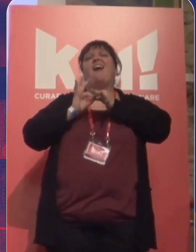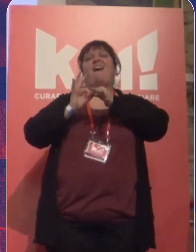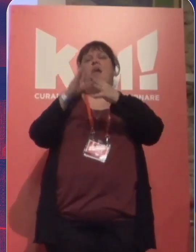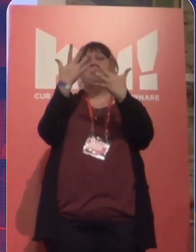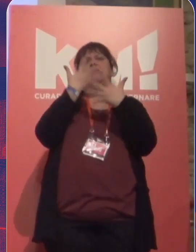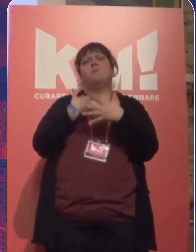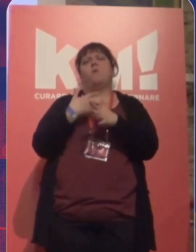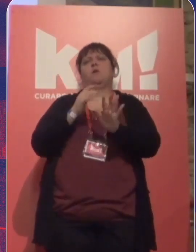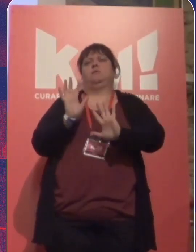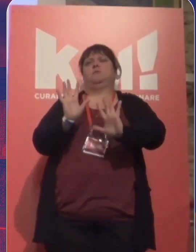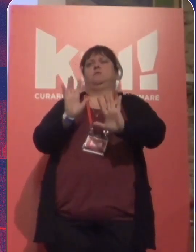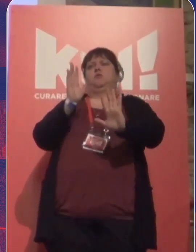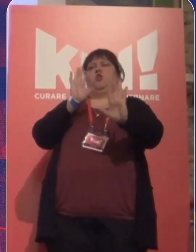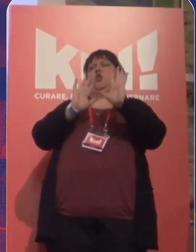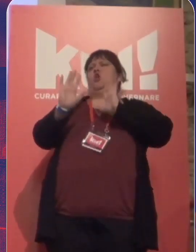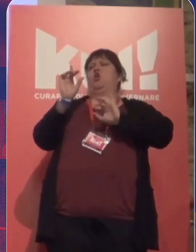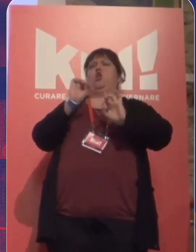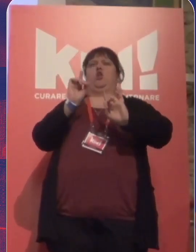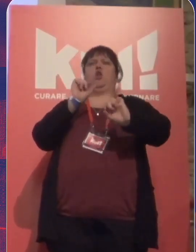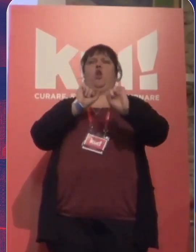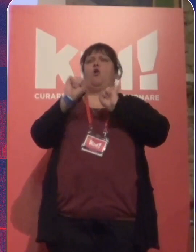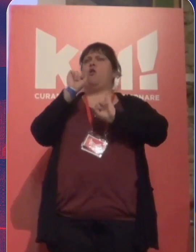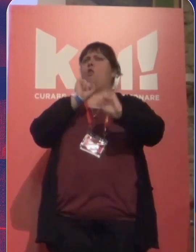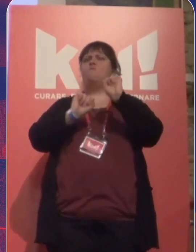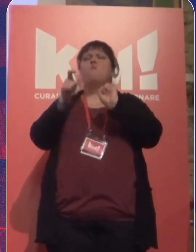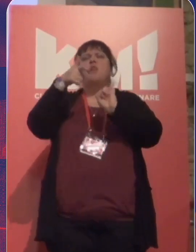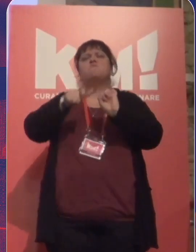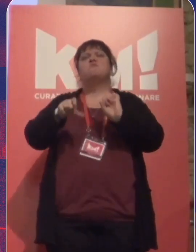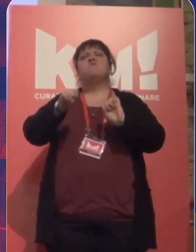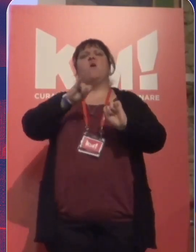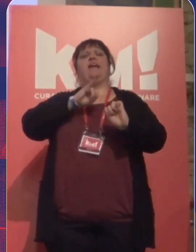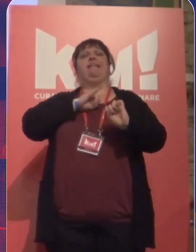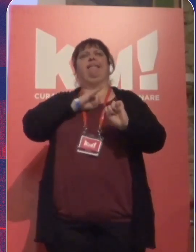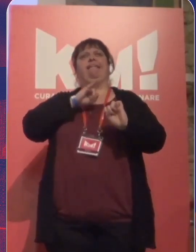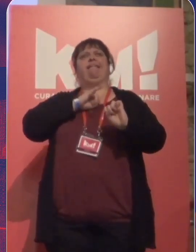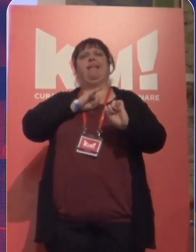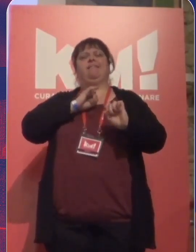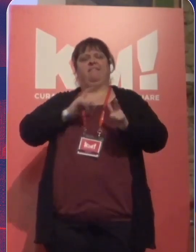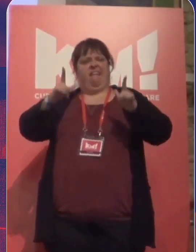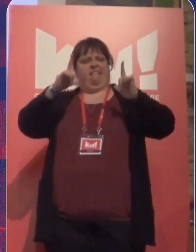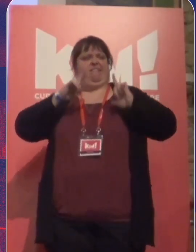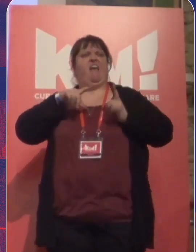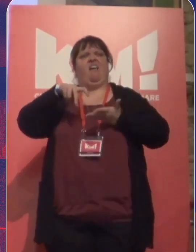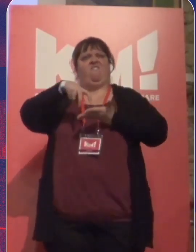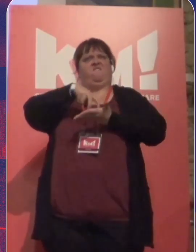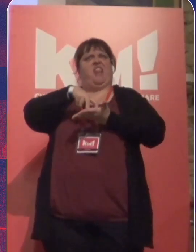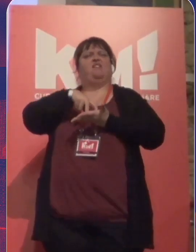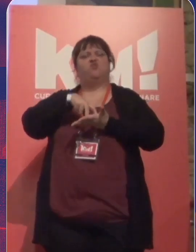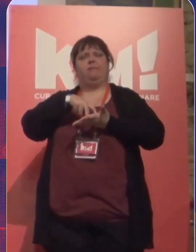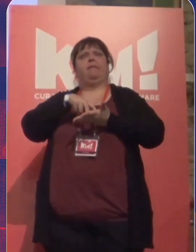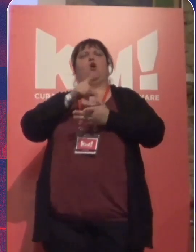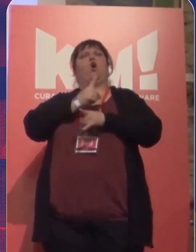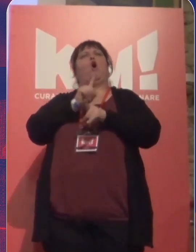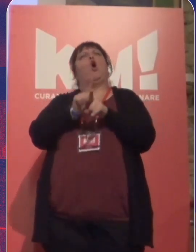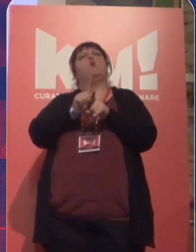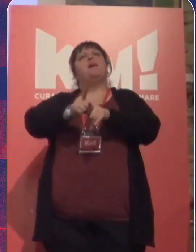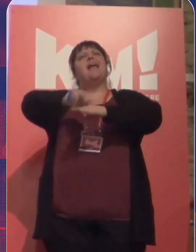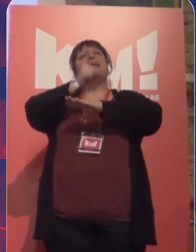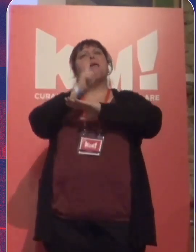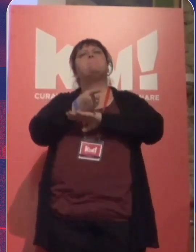destabilizza la loro identità impone alla loro identità come dire una